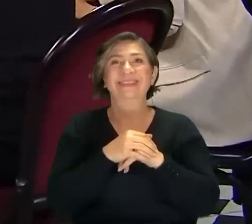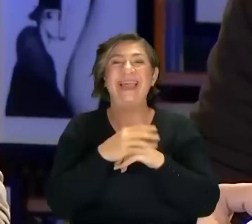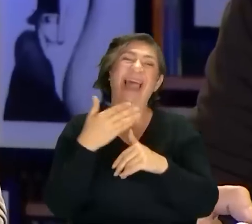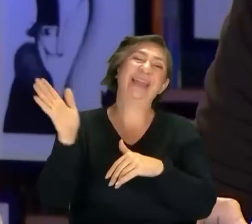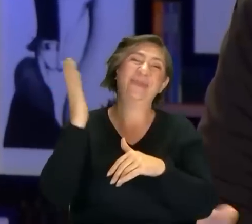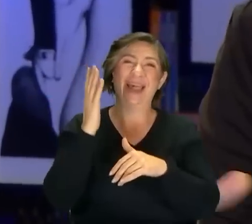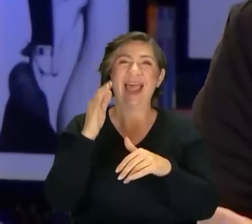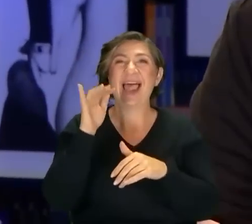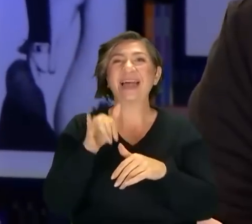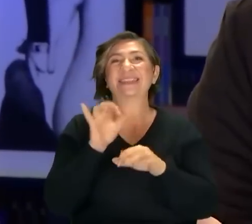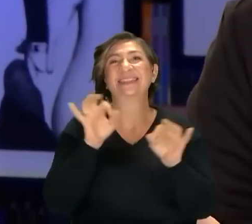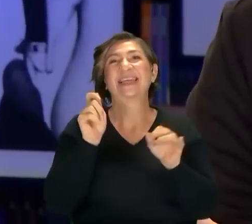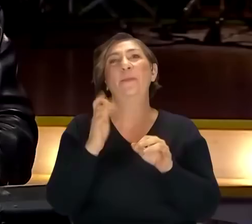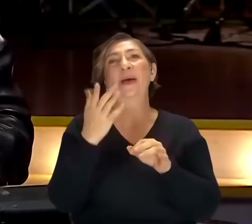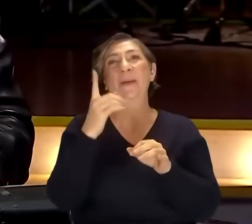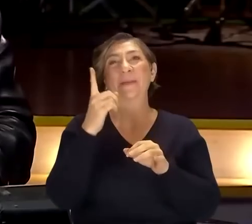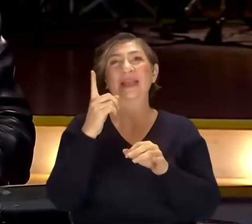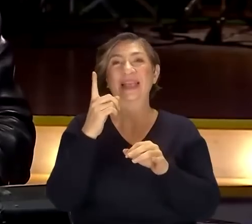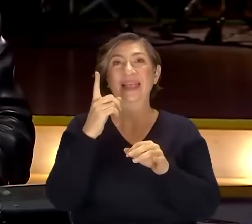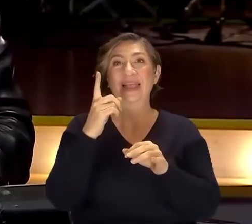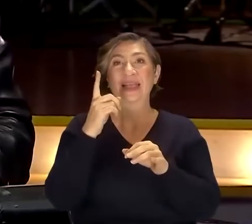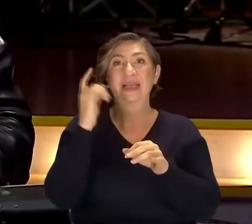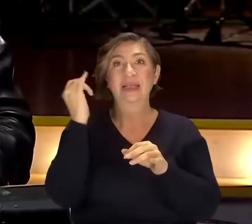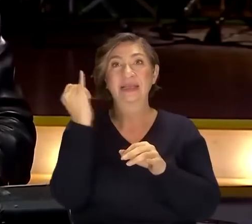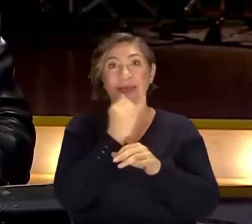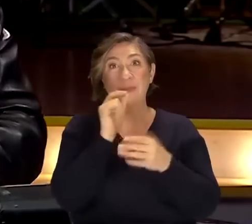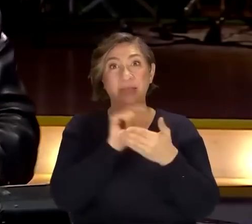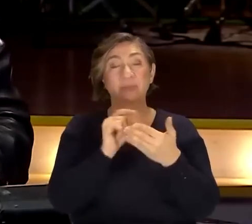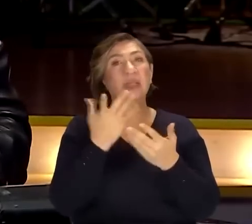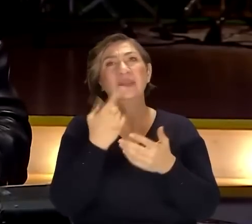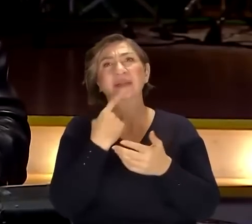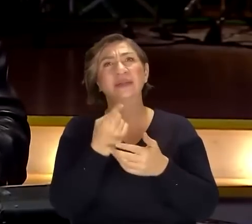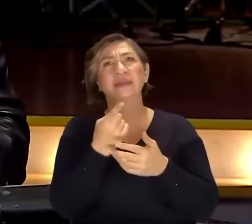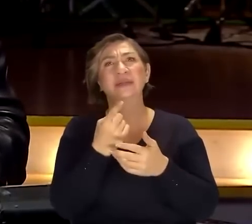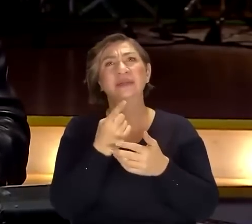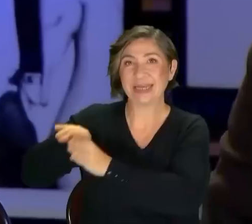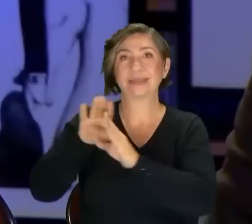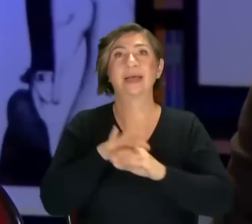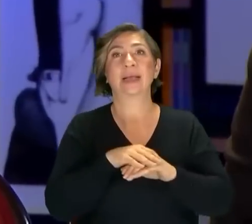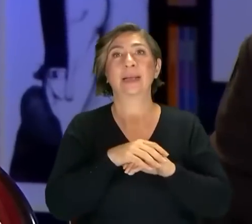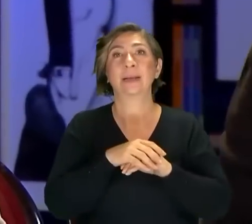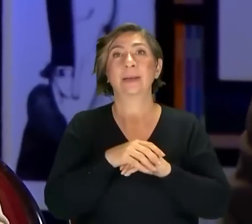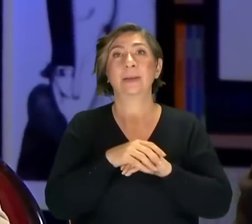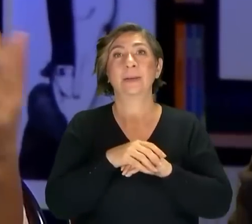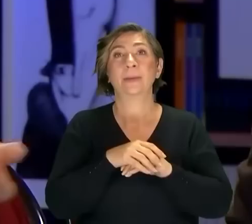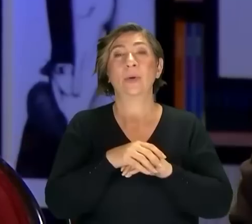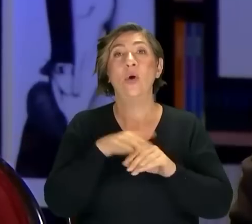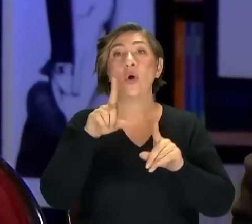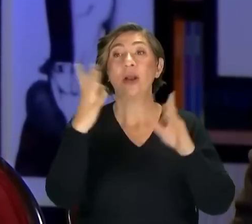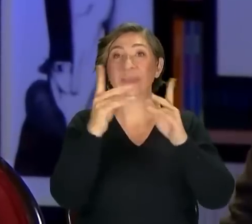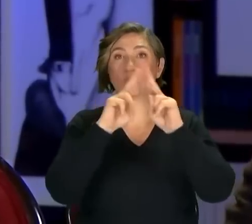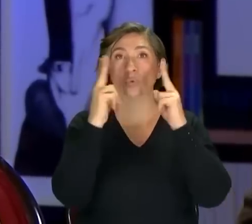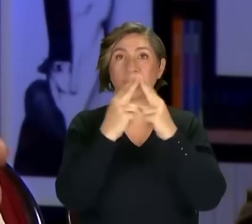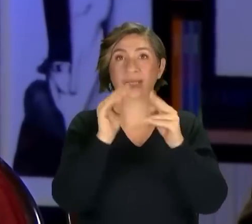Nasıl lan yapma. Haksızlık olma. Bir kınama yazmışsın galiba. Evet. Ne yaz? Ne dedin kınamada? Öyle bir